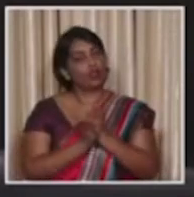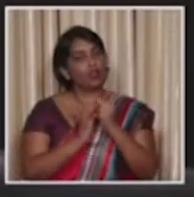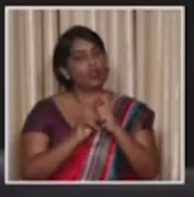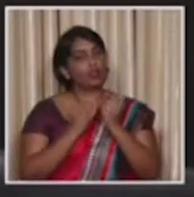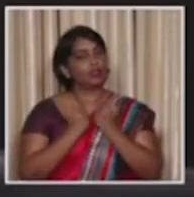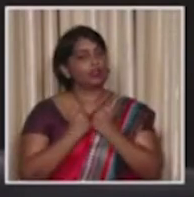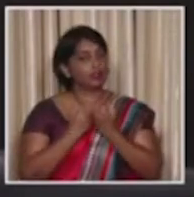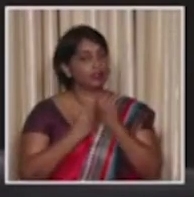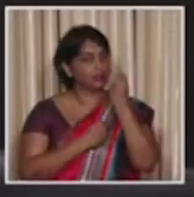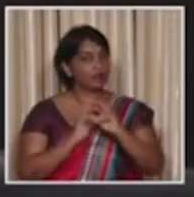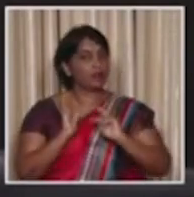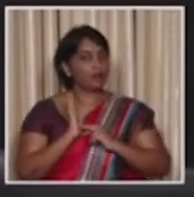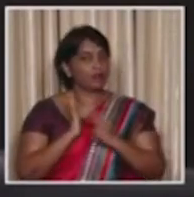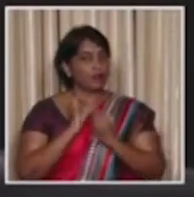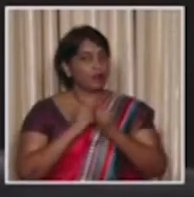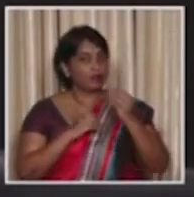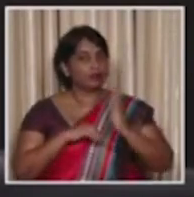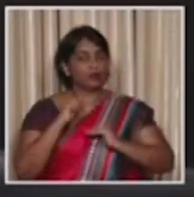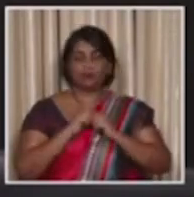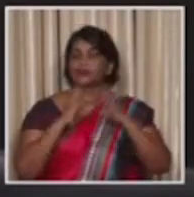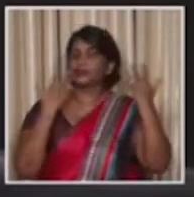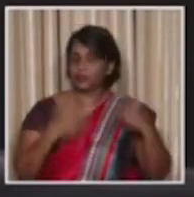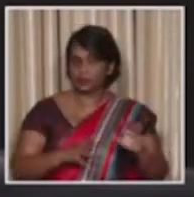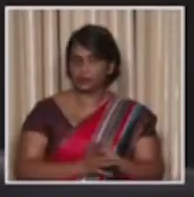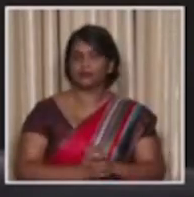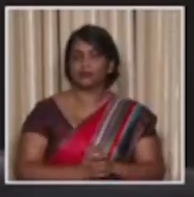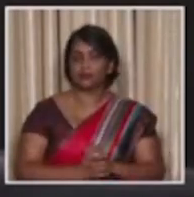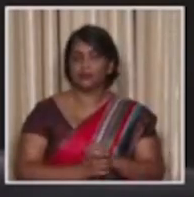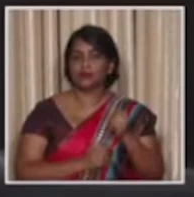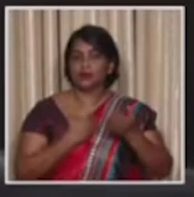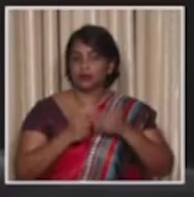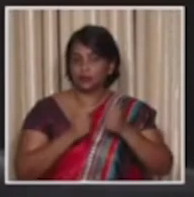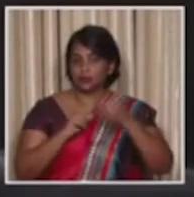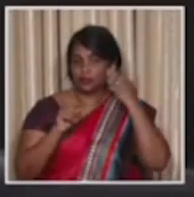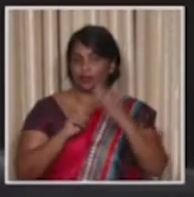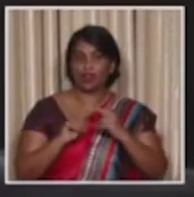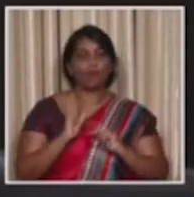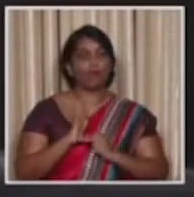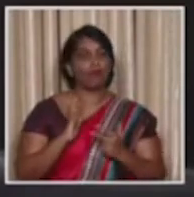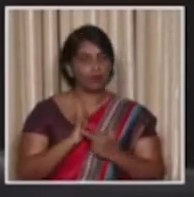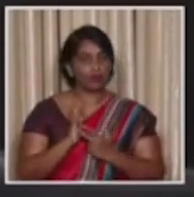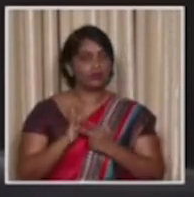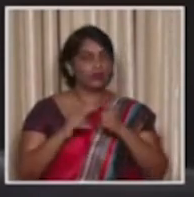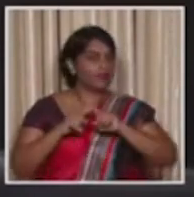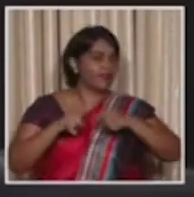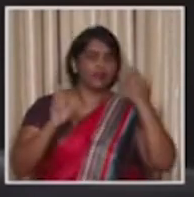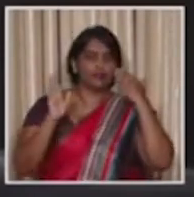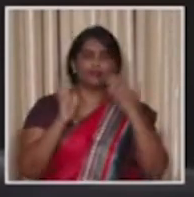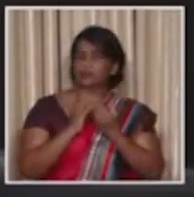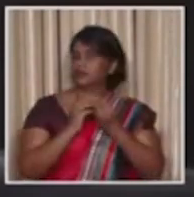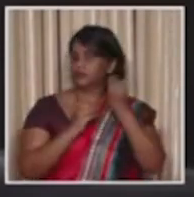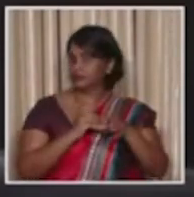දී ව්‍යාපෘතිය වෙත පැවරී තිබූ කාර්යයන් අවසන් කර ඇත. ඉදිකිරීම් සම්බන්ධයෙන් ව්‍යාපෘතියේ වෙන කාර්යයක් මෙහිදී පැවරී